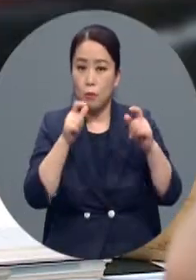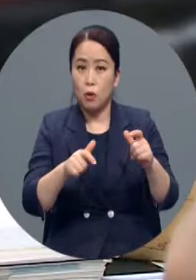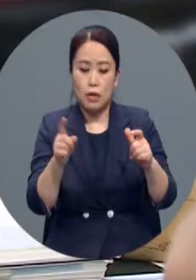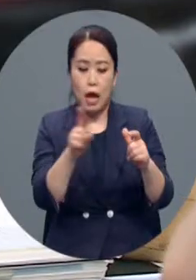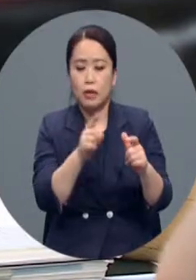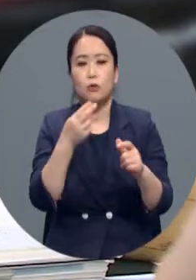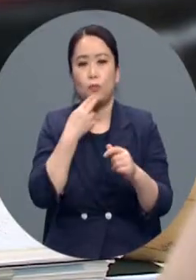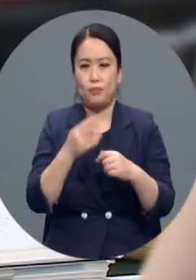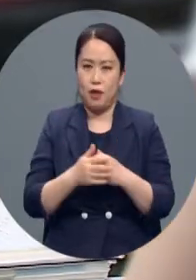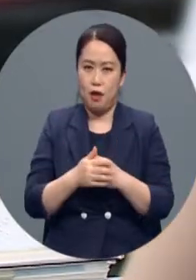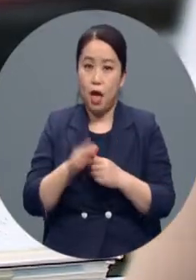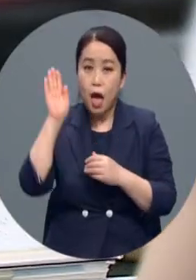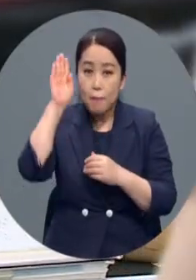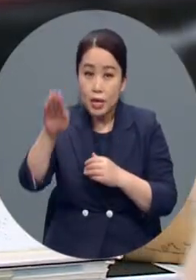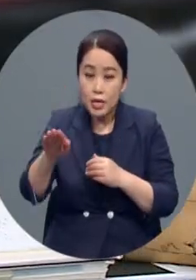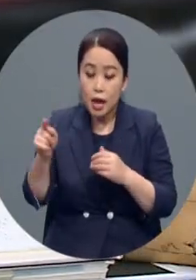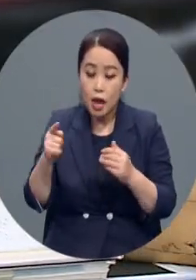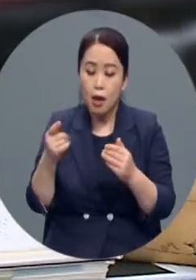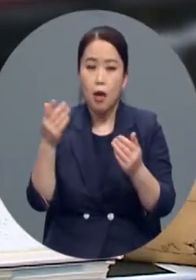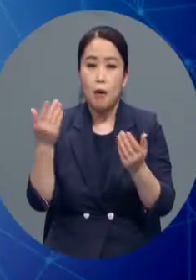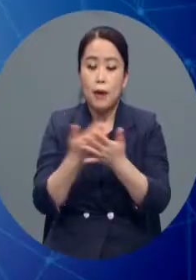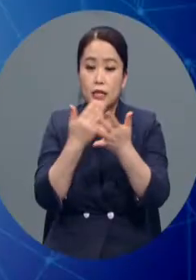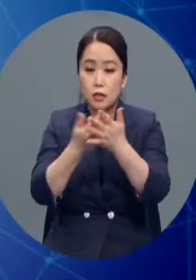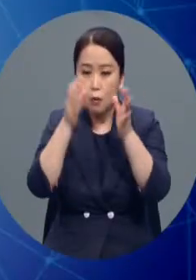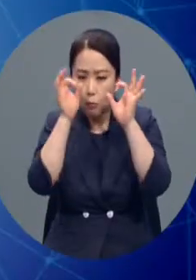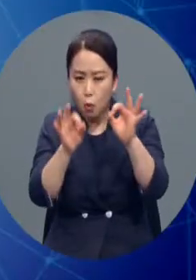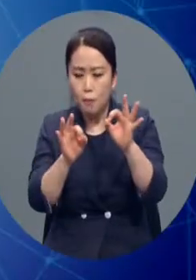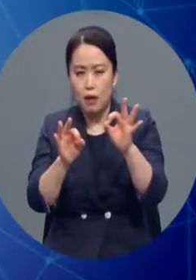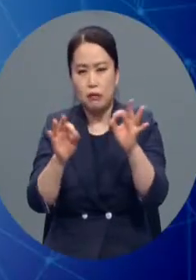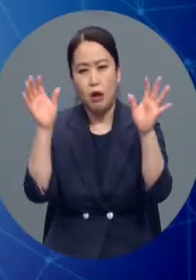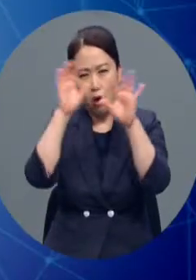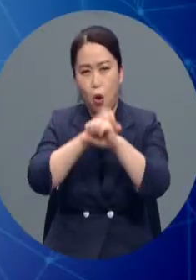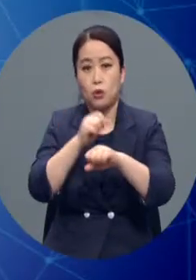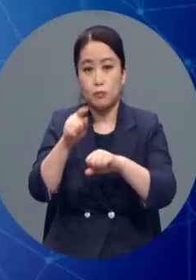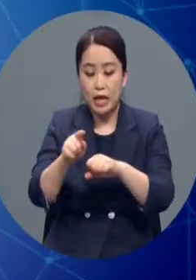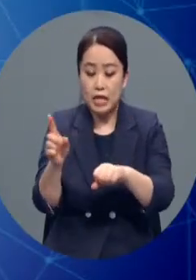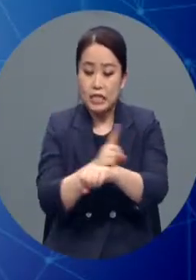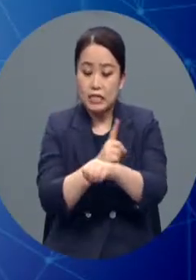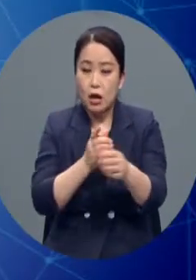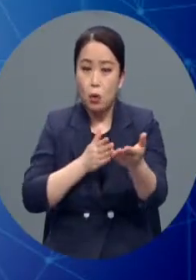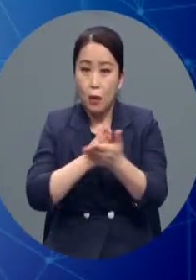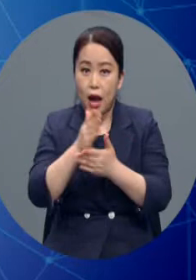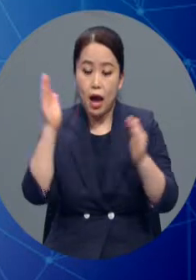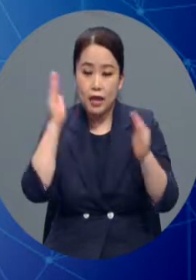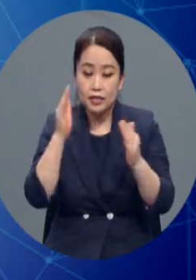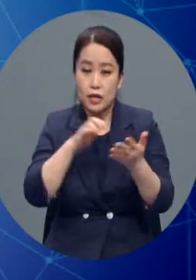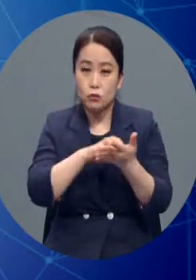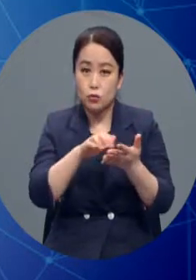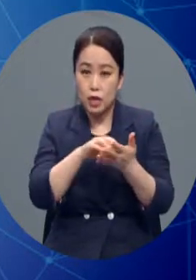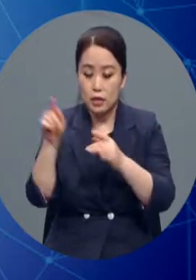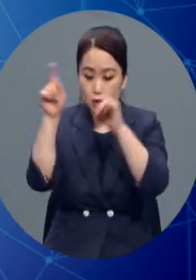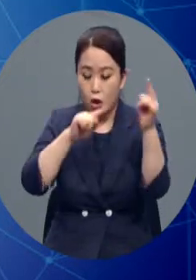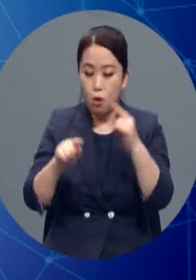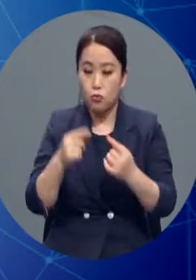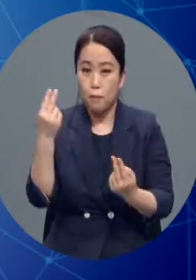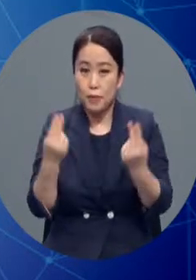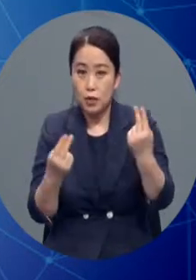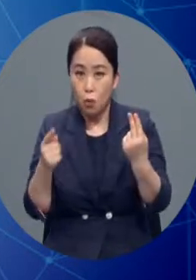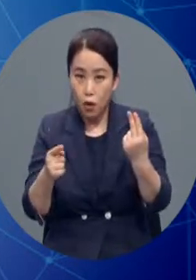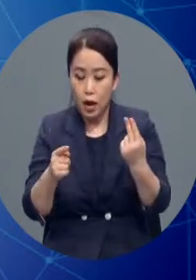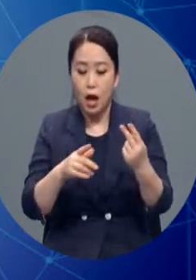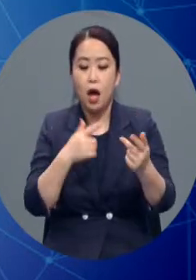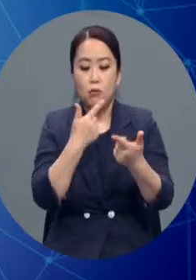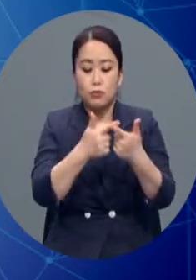없습니다 미래 전망도 밟지 않습니다 디지털 관련 학과 재학생 수를 보면 전국 대비 동란 껌 p 등이